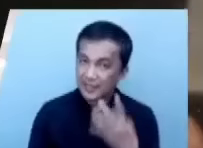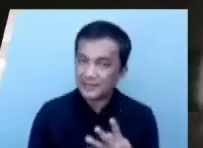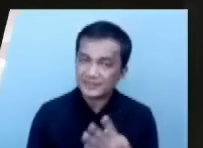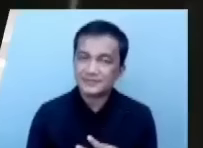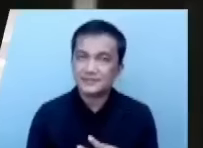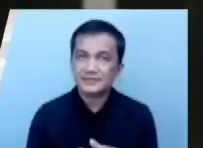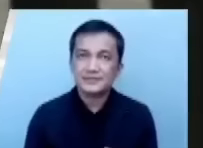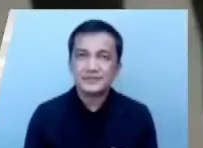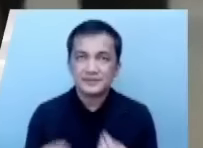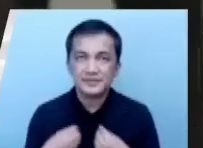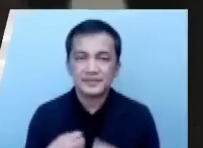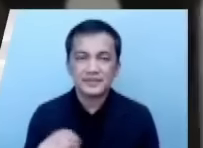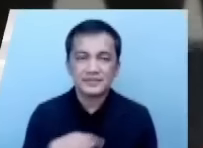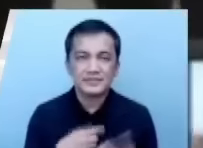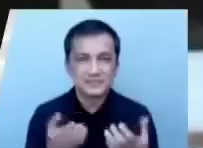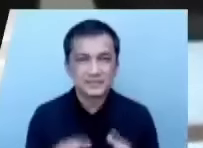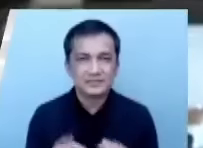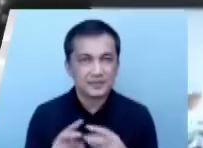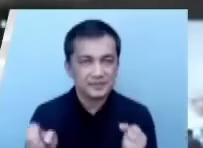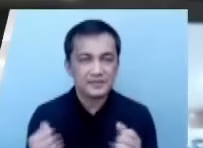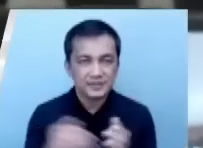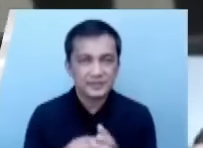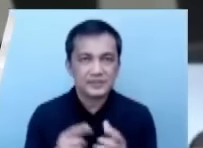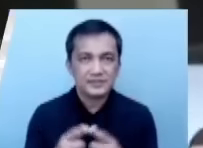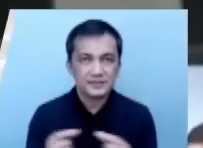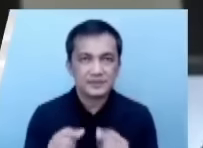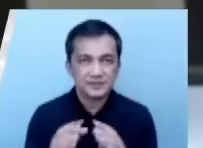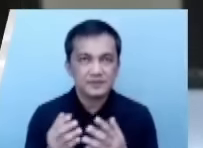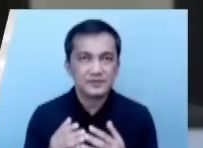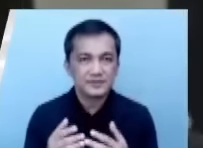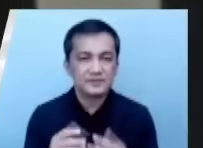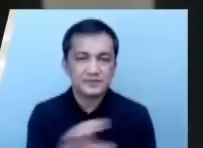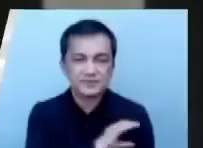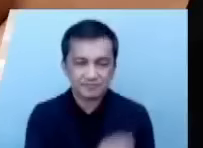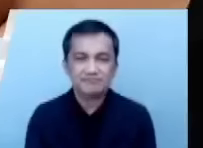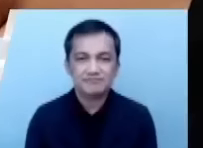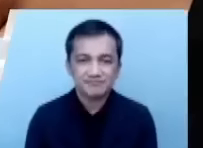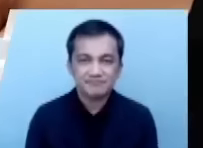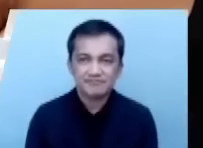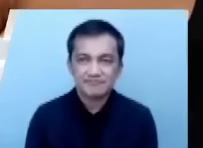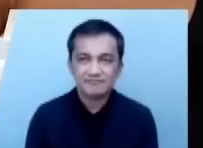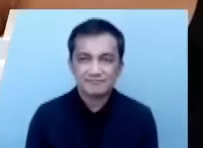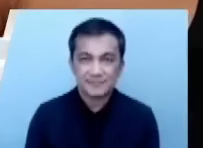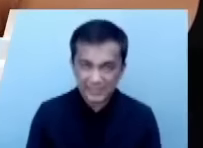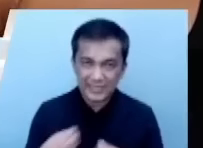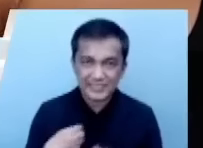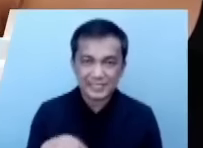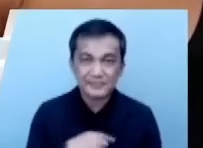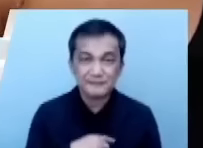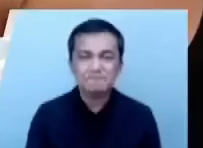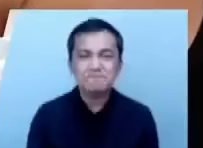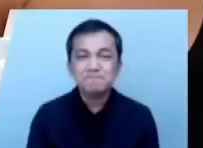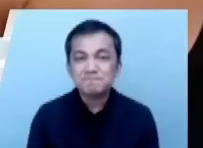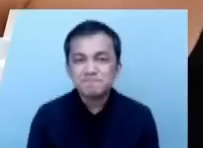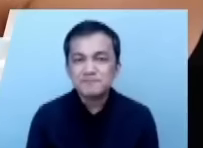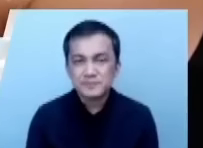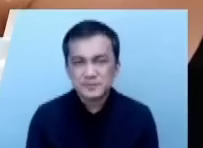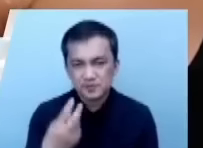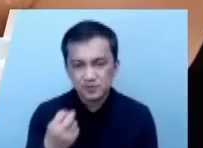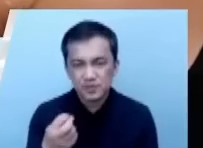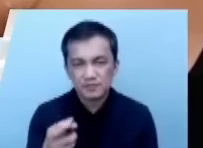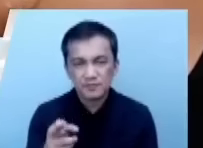ulit ng chance na makalaban ulit sa Japan ng world championship at binigay sa atin. Sa 12-round bout ni Melvin